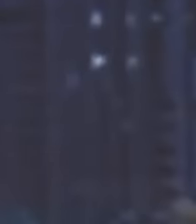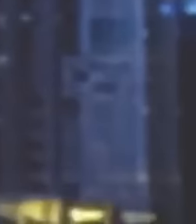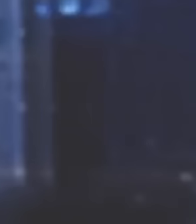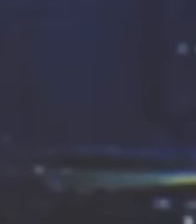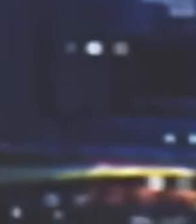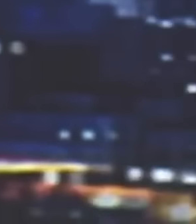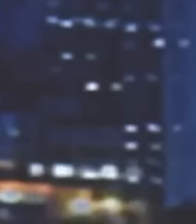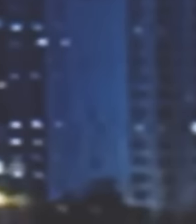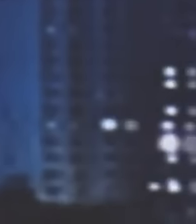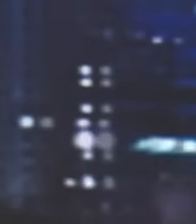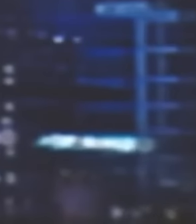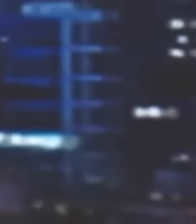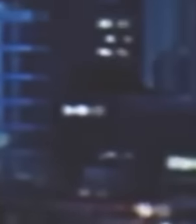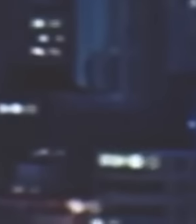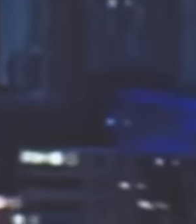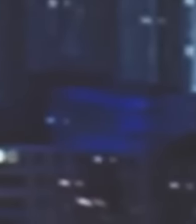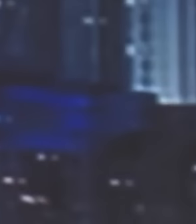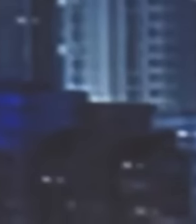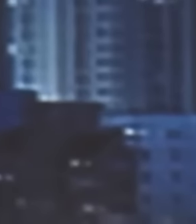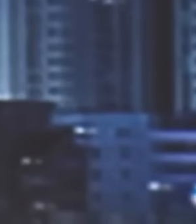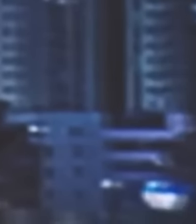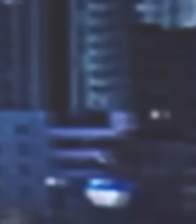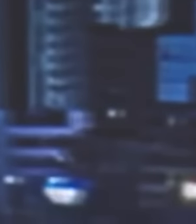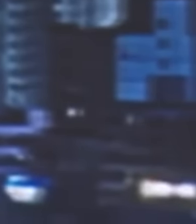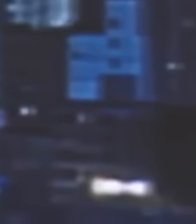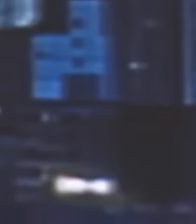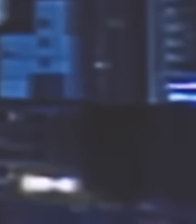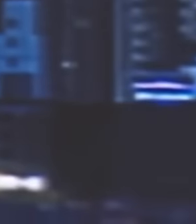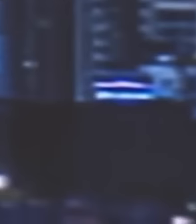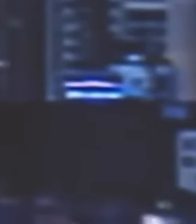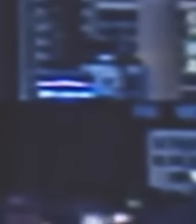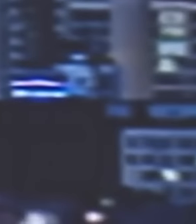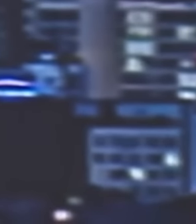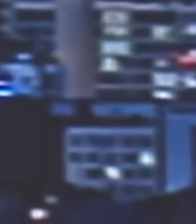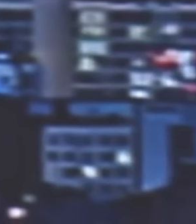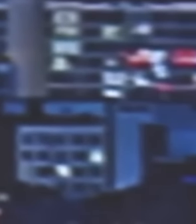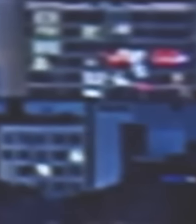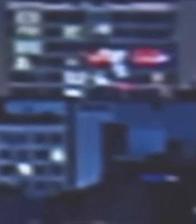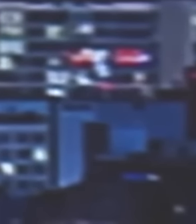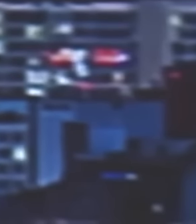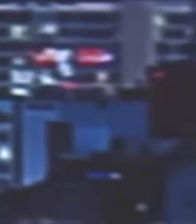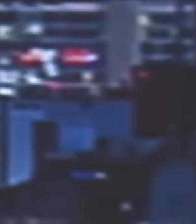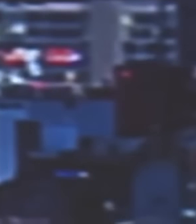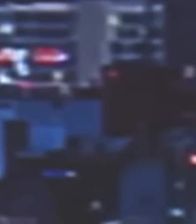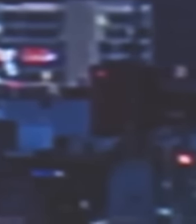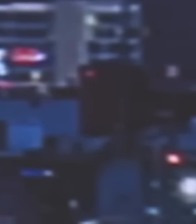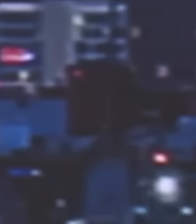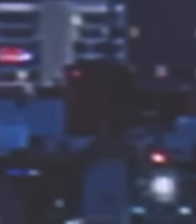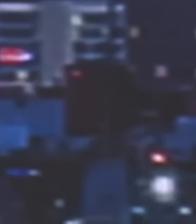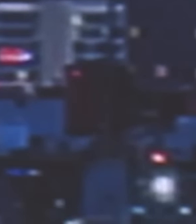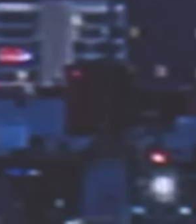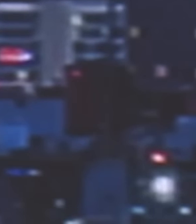JTBC 뉴스를 시청해주셔서 고맙습니다. 저희는 저녁 6시 50분 뉴스룸에서 뵙겠습니다.